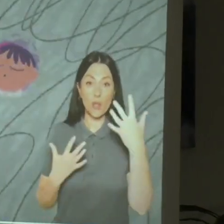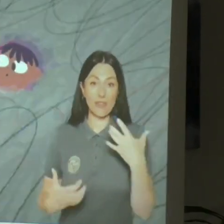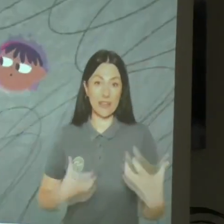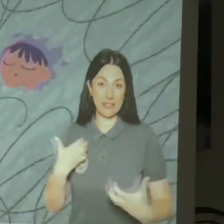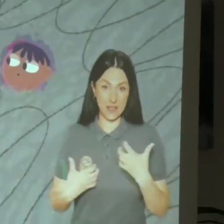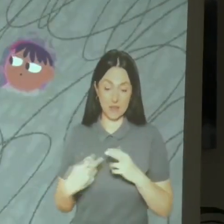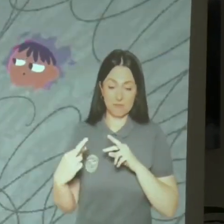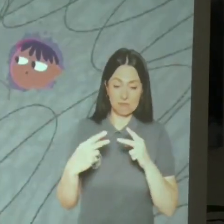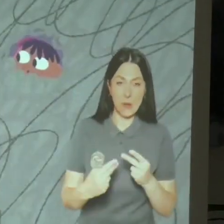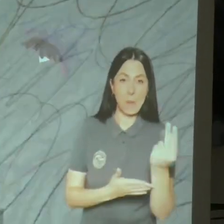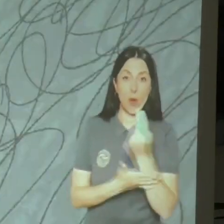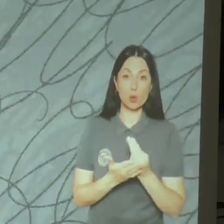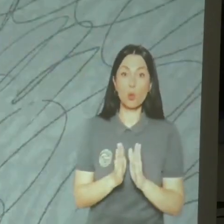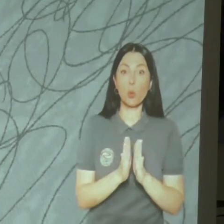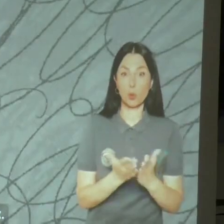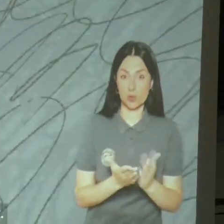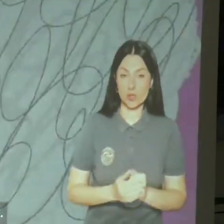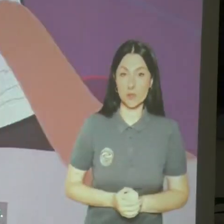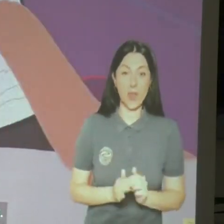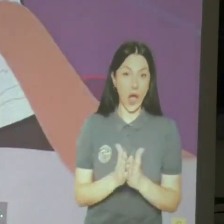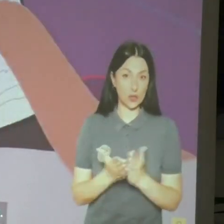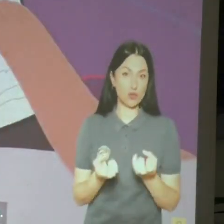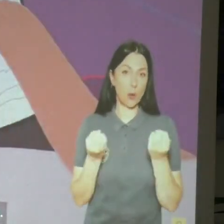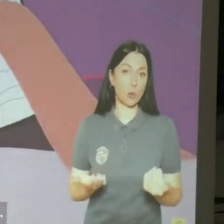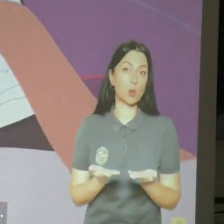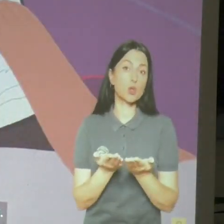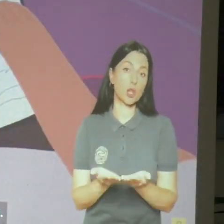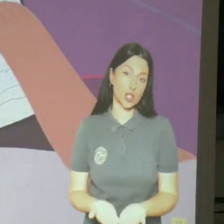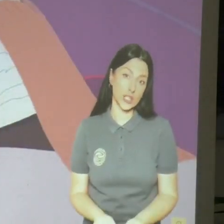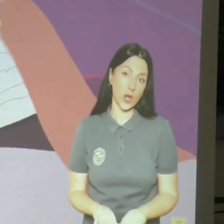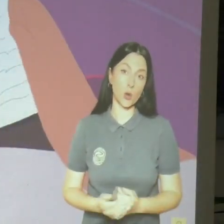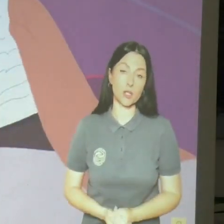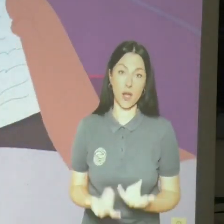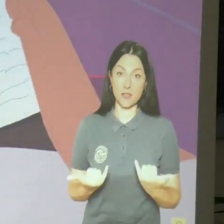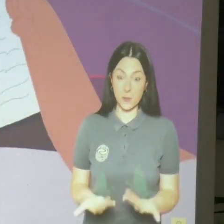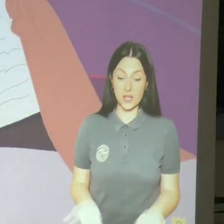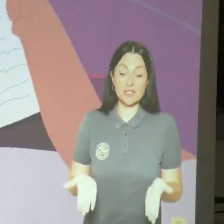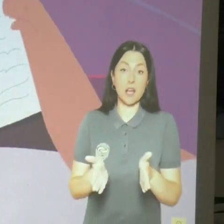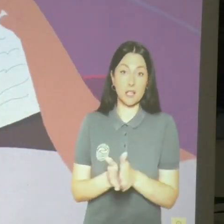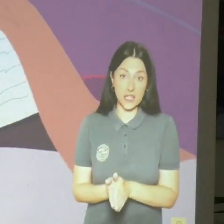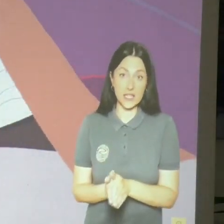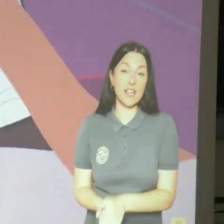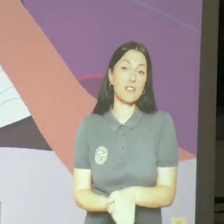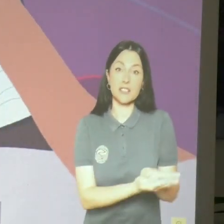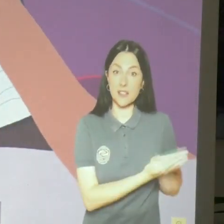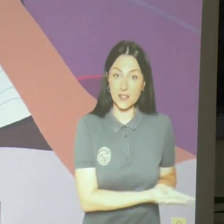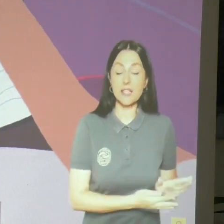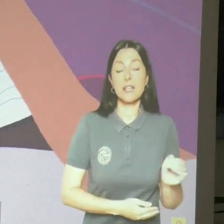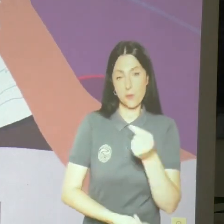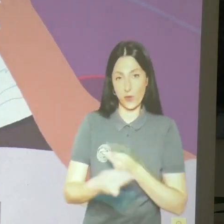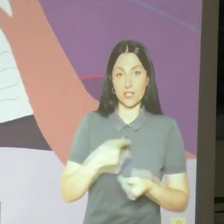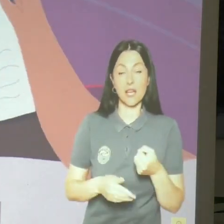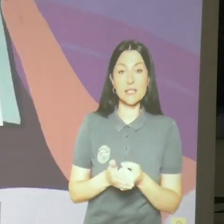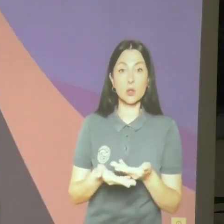Тоді уяви її в маленькому книжці, а книжка просто лежить на колінах. Тепер закрий її, відклади